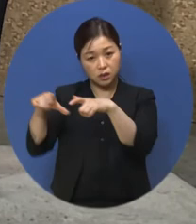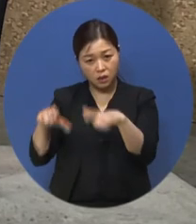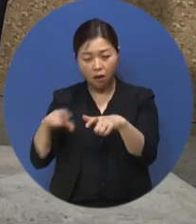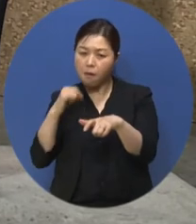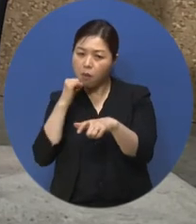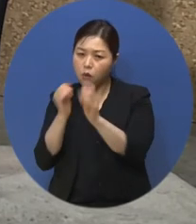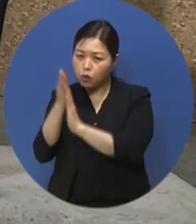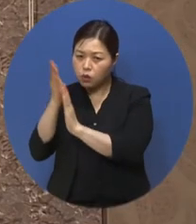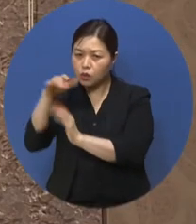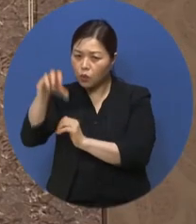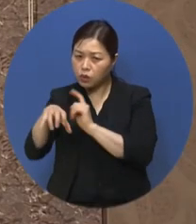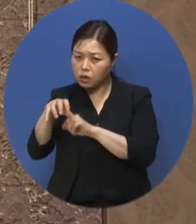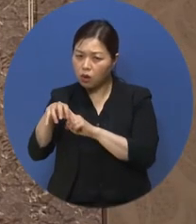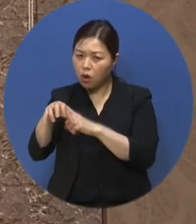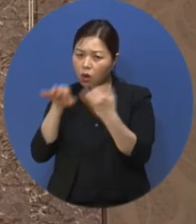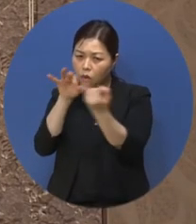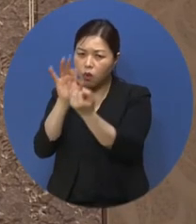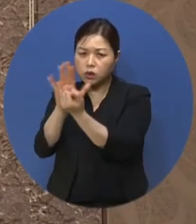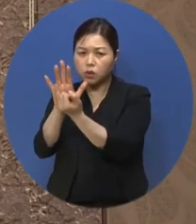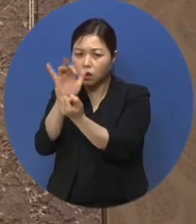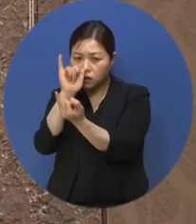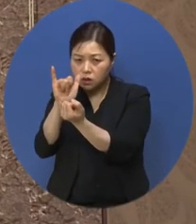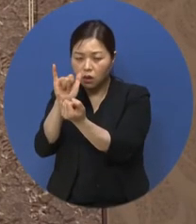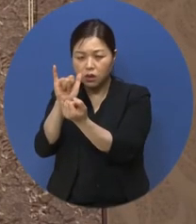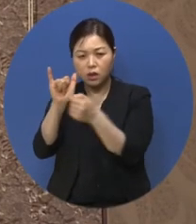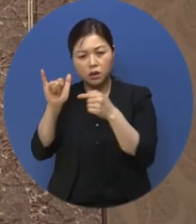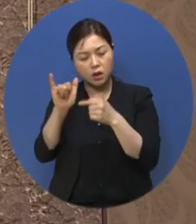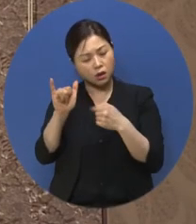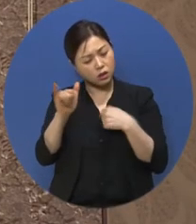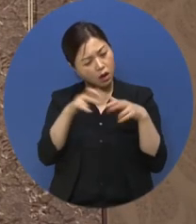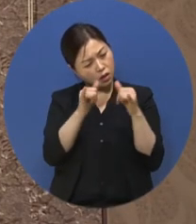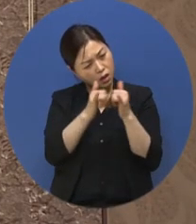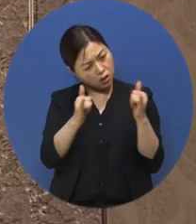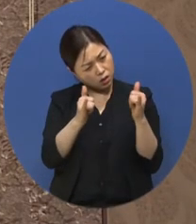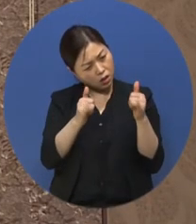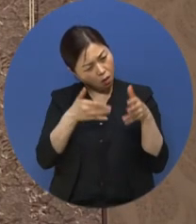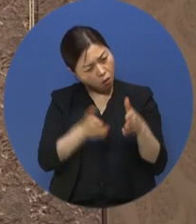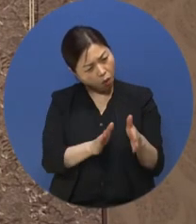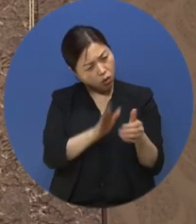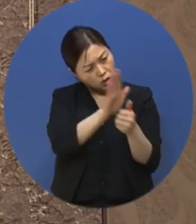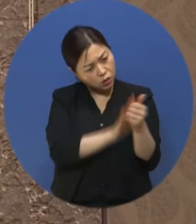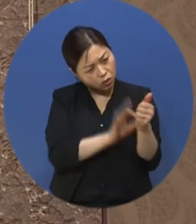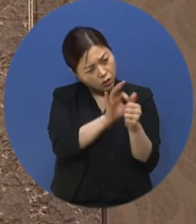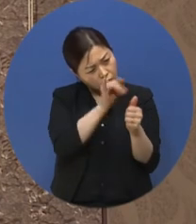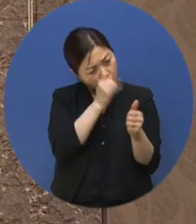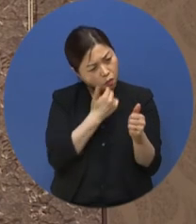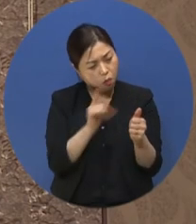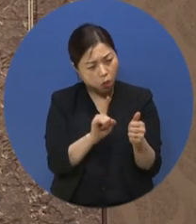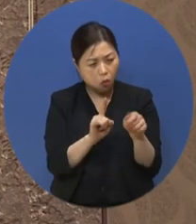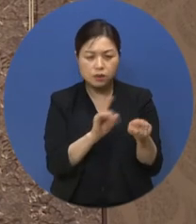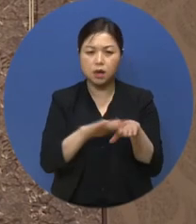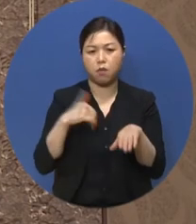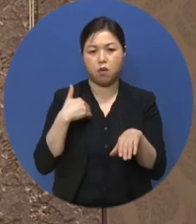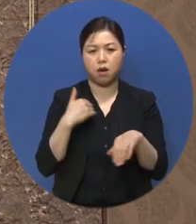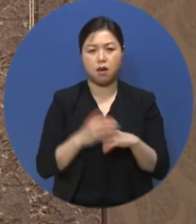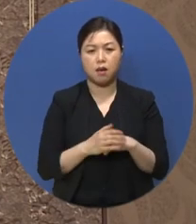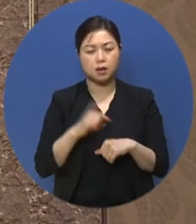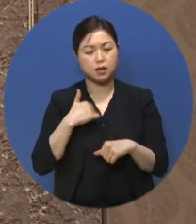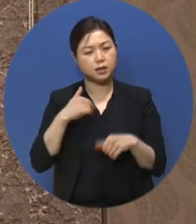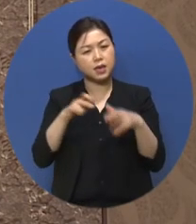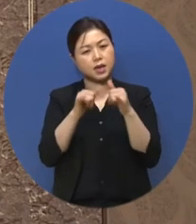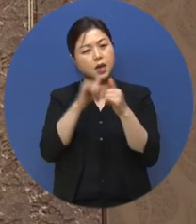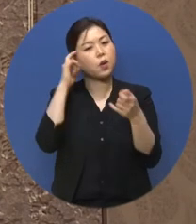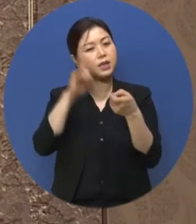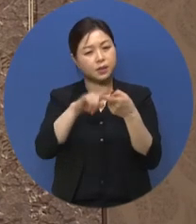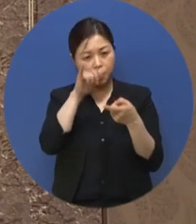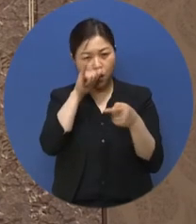네. 그거는 제가 잘 못 본 것 같다는 생각이 예. 그래서 저는 장애인들에 대한 좀 관심도 있고 그런 게